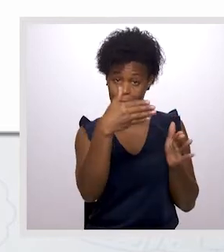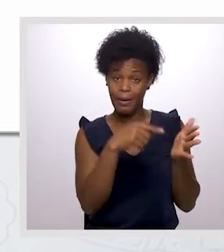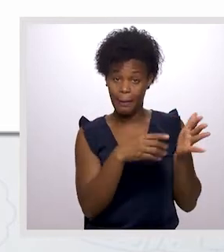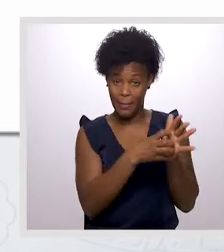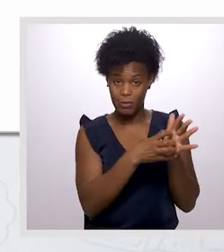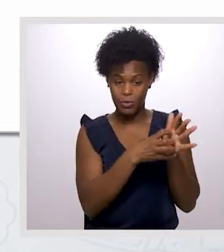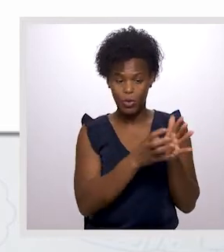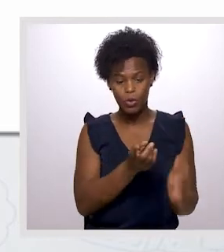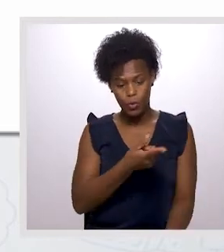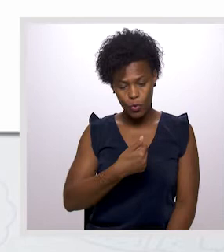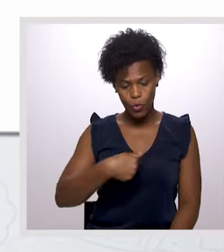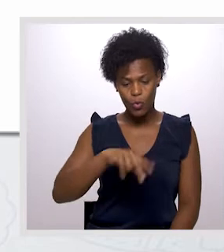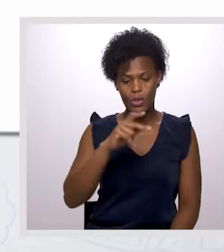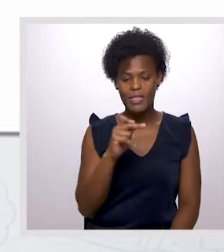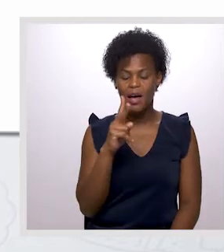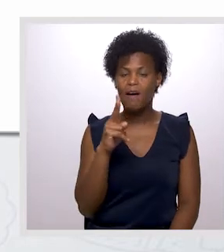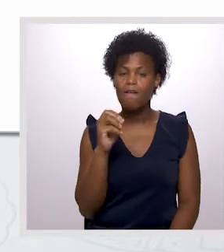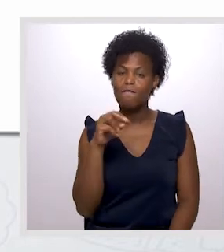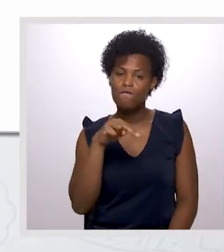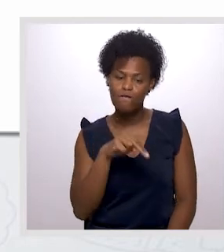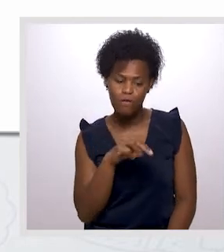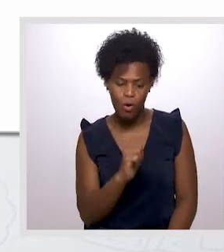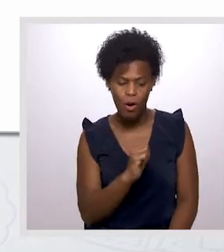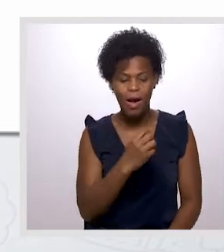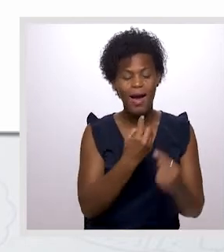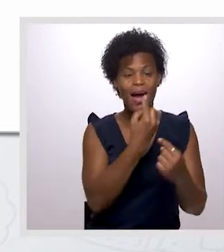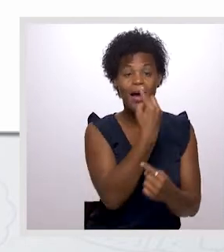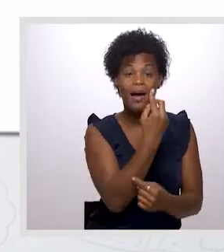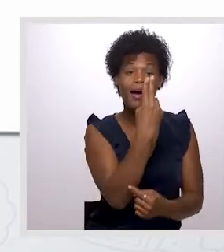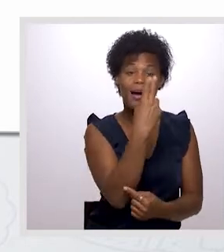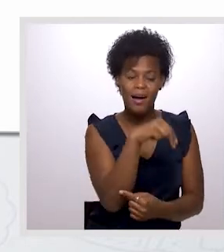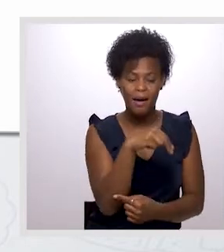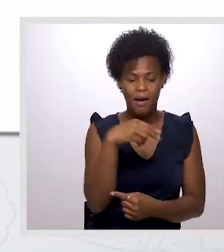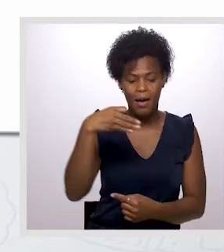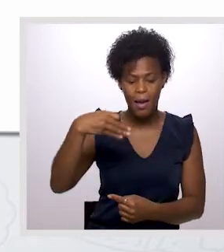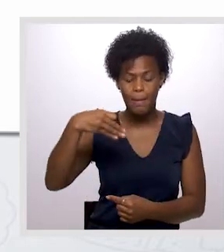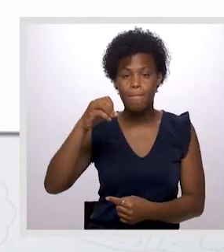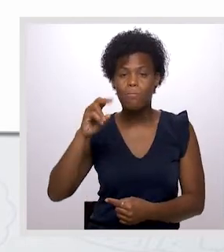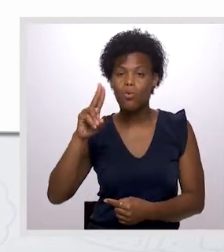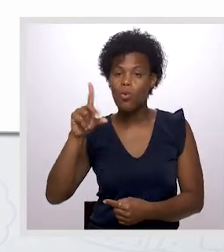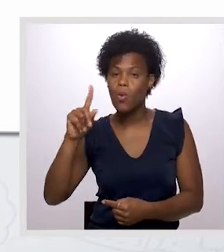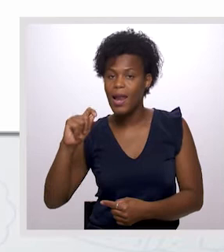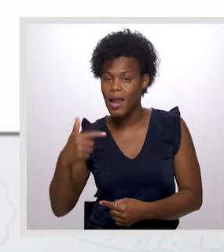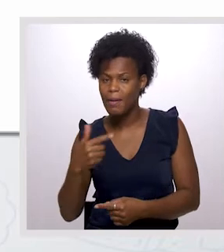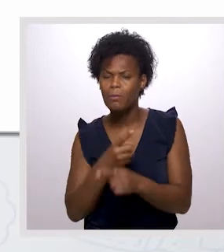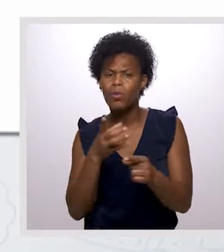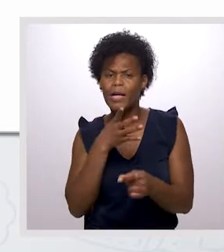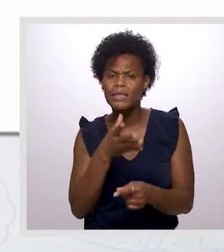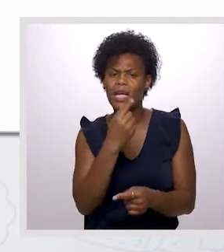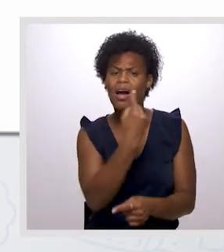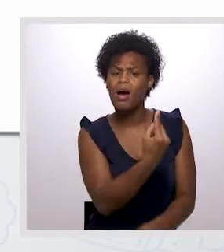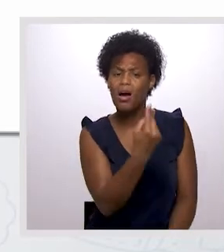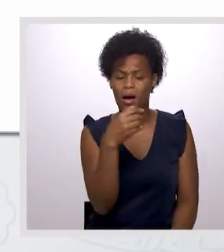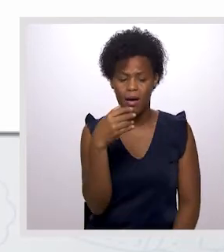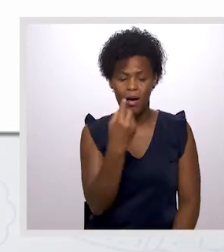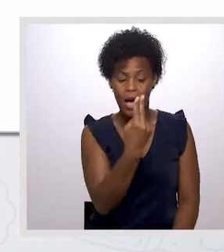avons un poulet. Pourquoi on dit c'est un poulet? Parce que c'est